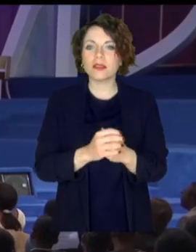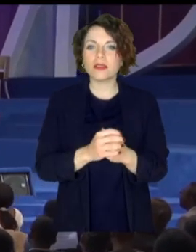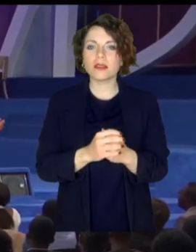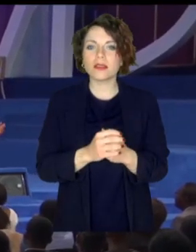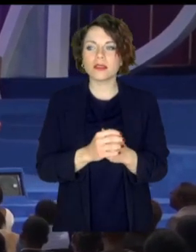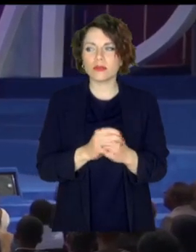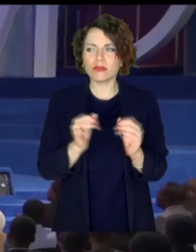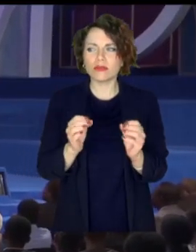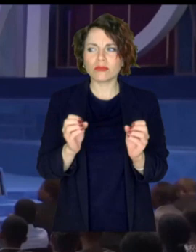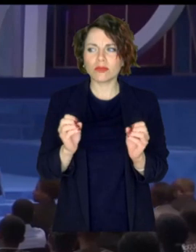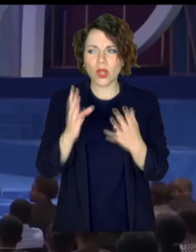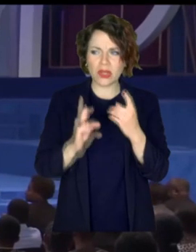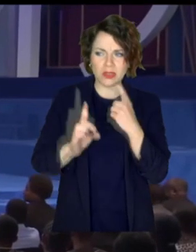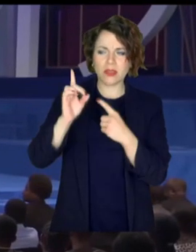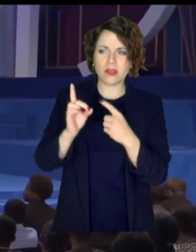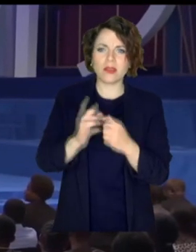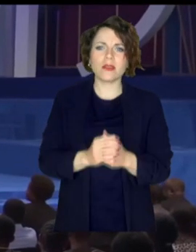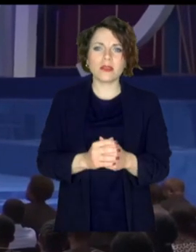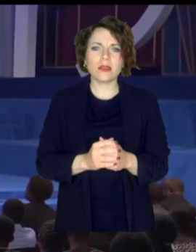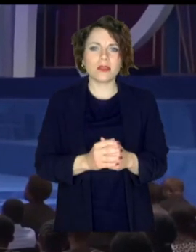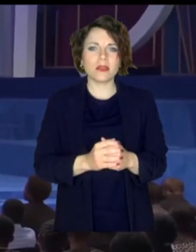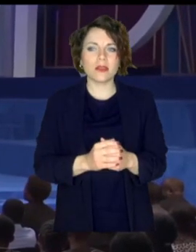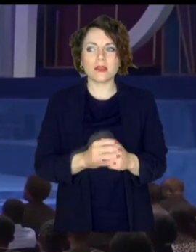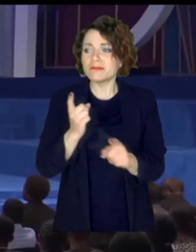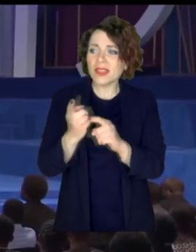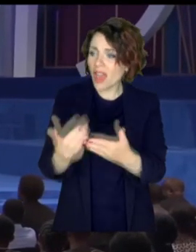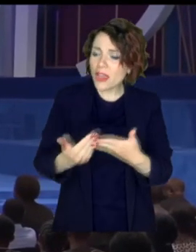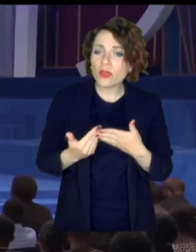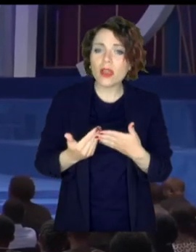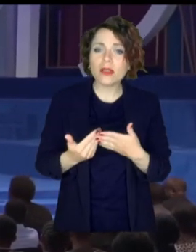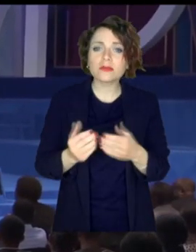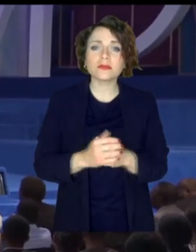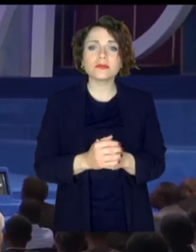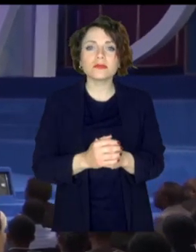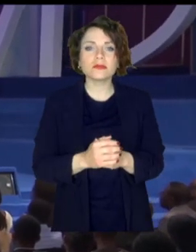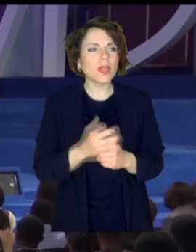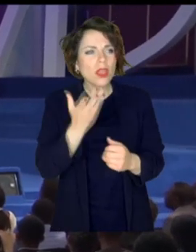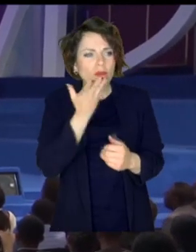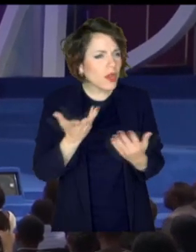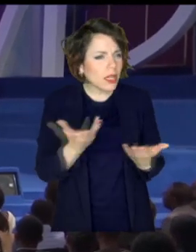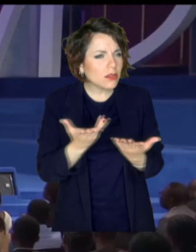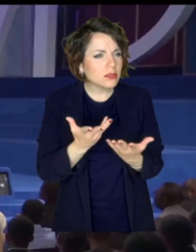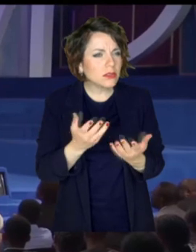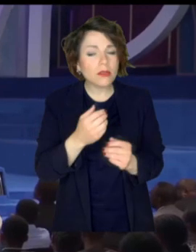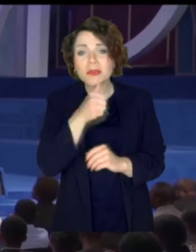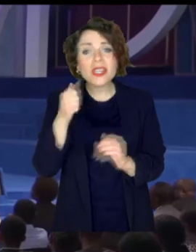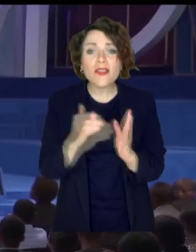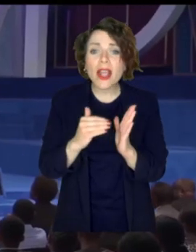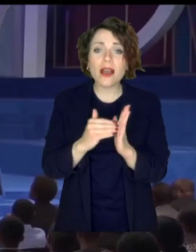al Signore. Lodi al Signore. Mi devi aiutare. Cos'è che vuoi? Mi serve una